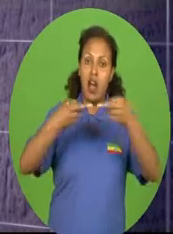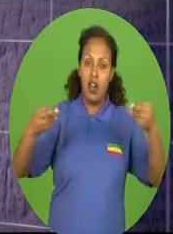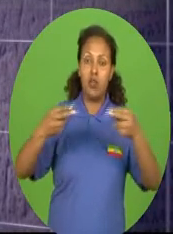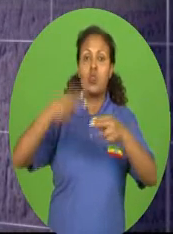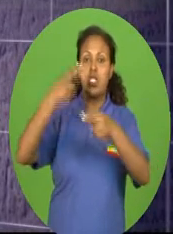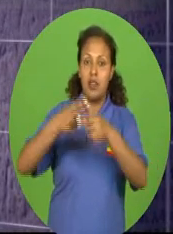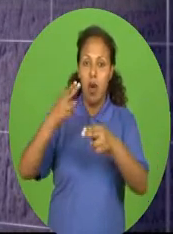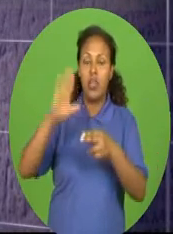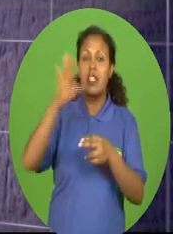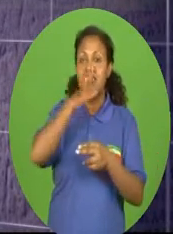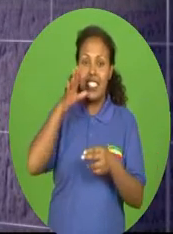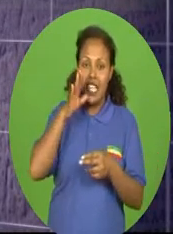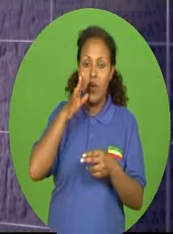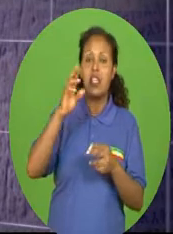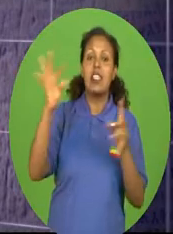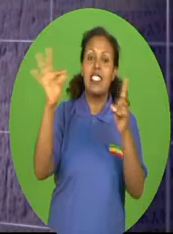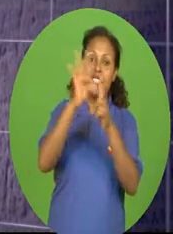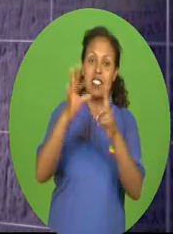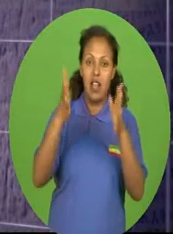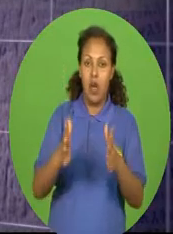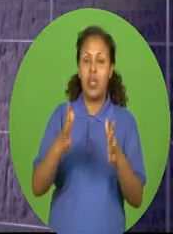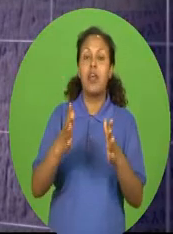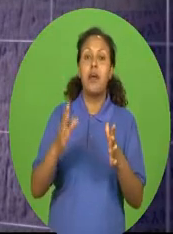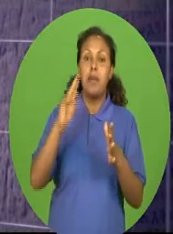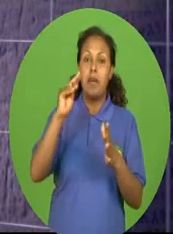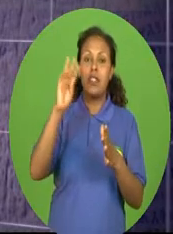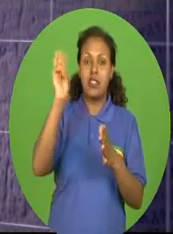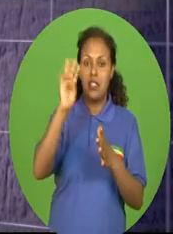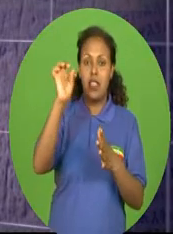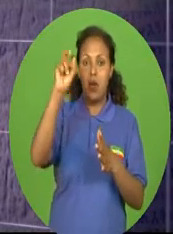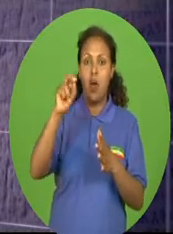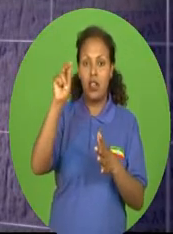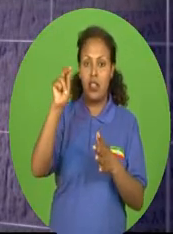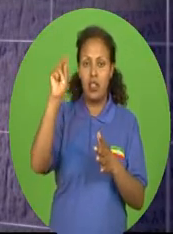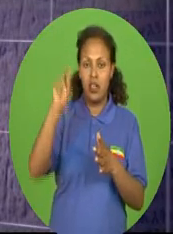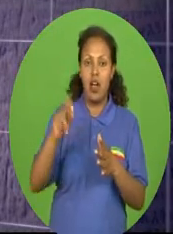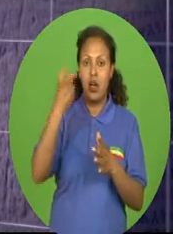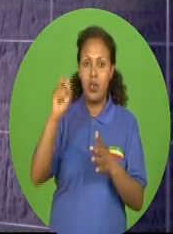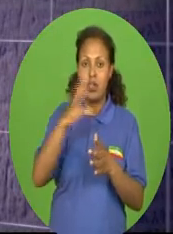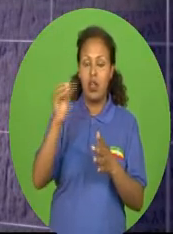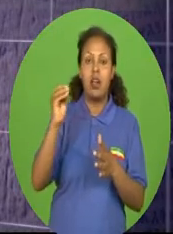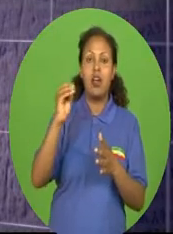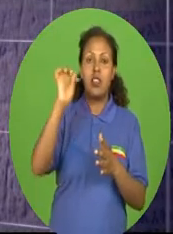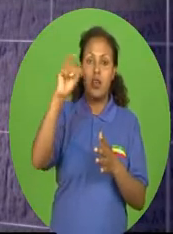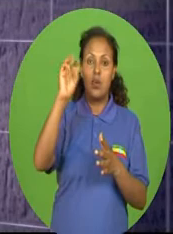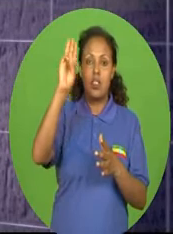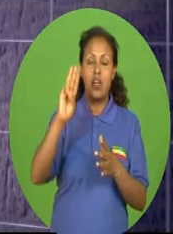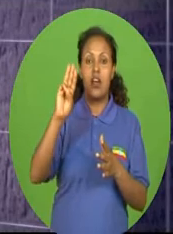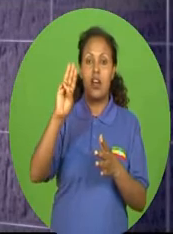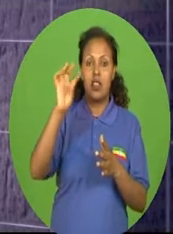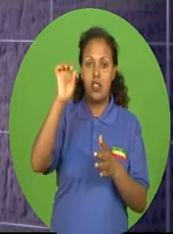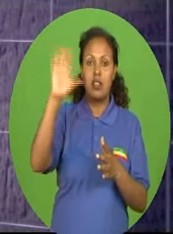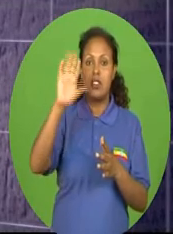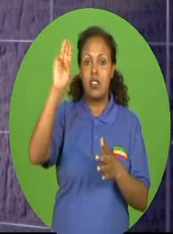ሀረጋቱ ስማዊ፣ ግሳዊ፣ ቅጽላዊ፣ መስተዋድዳዊ እና ተውሳከ ግሳዊ